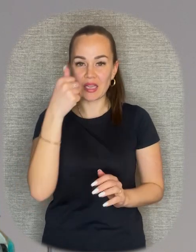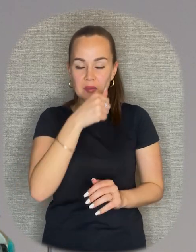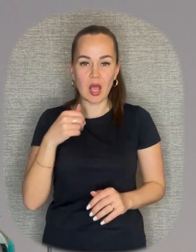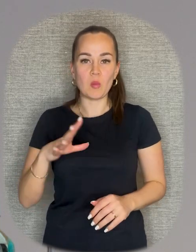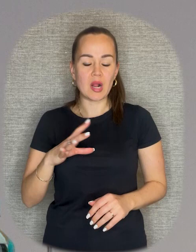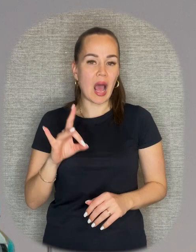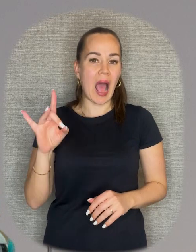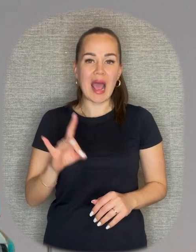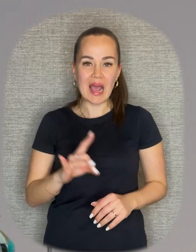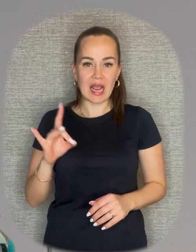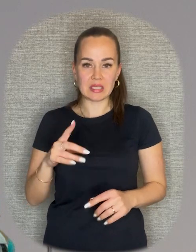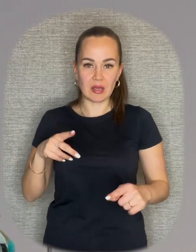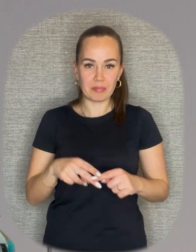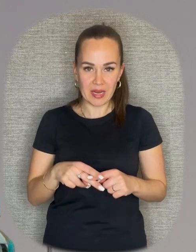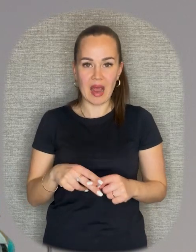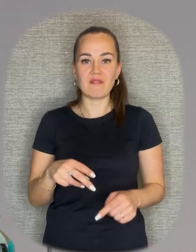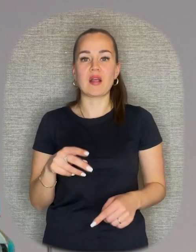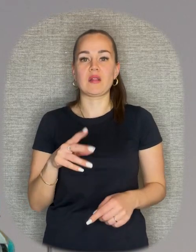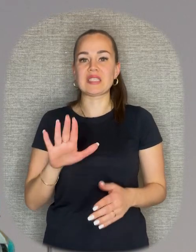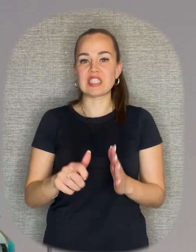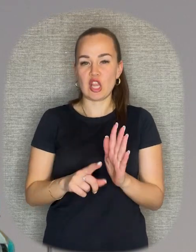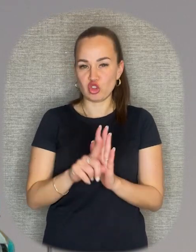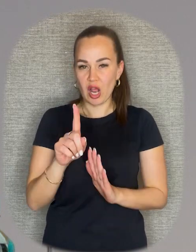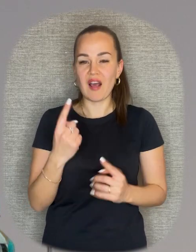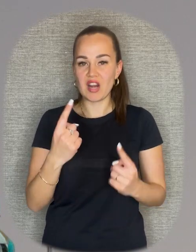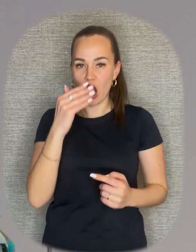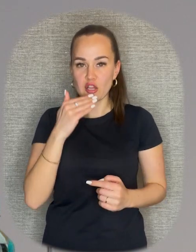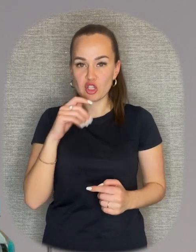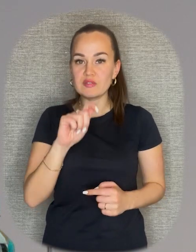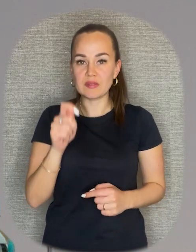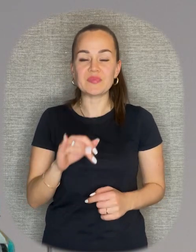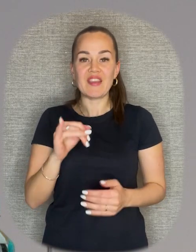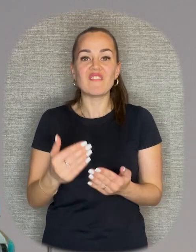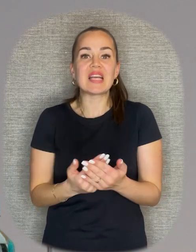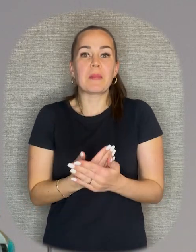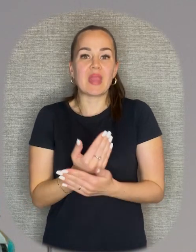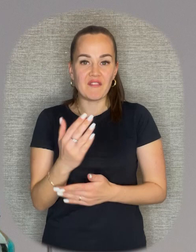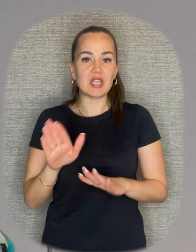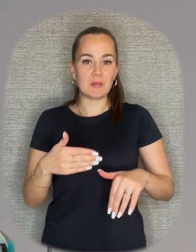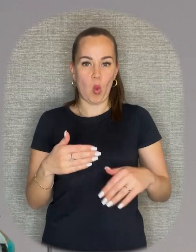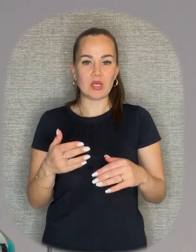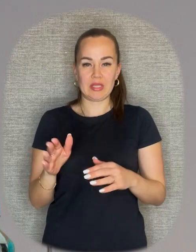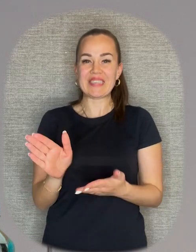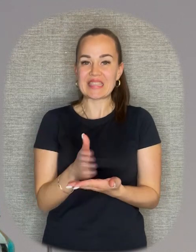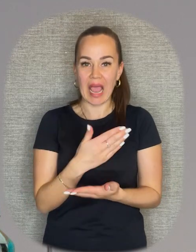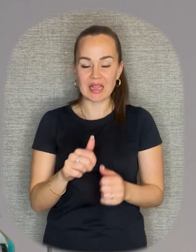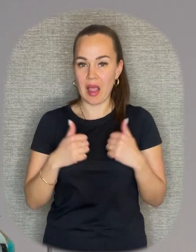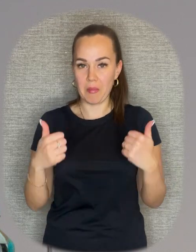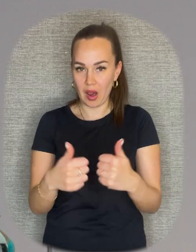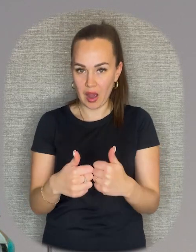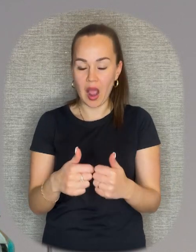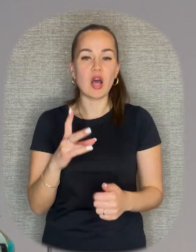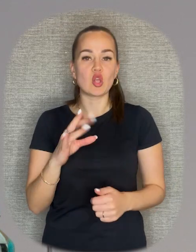девятом году была резко прервана с началом Великой Отечественной войны и возобновилась уже только после снятия